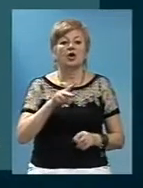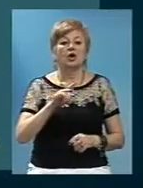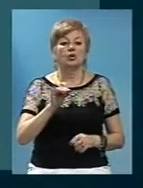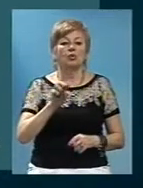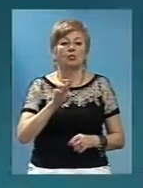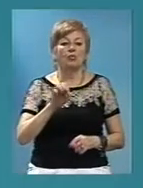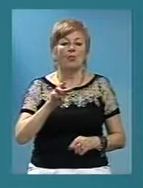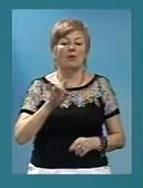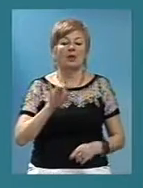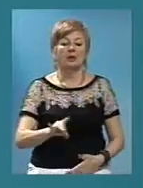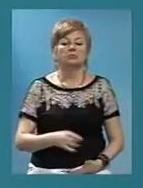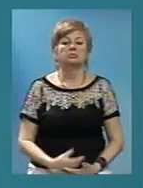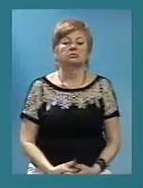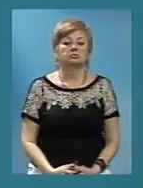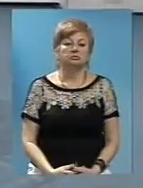Гузар.